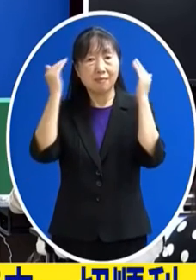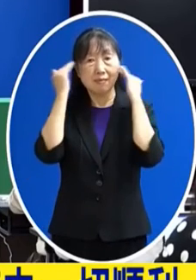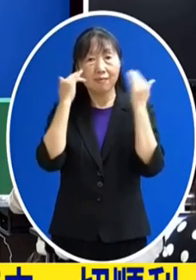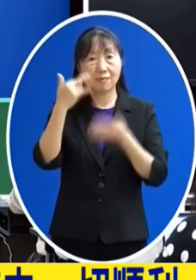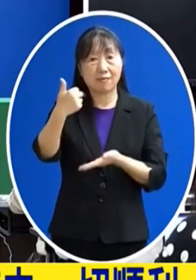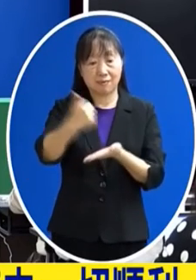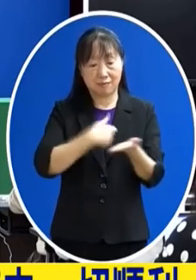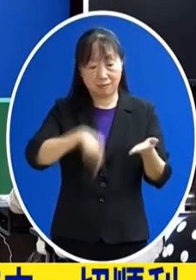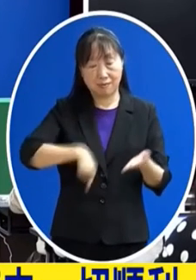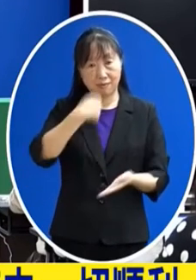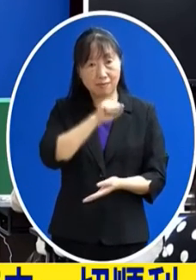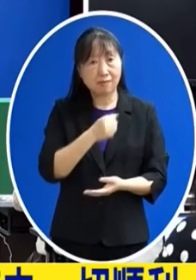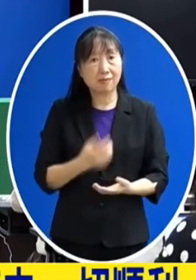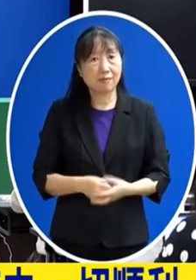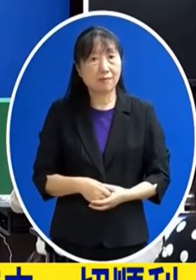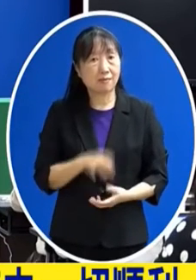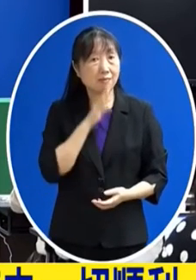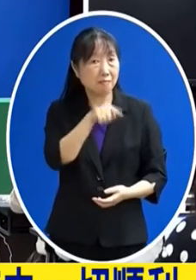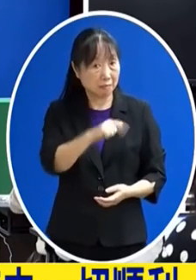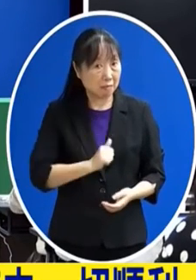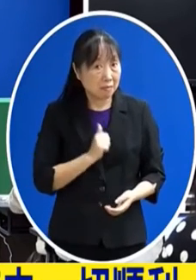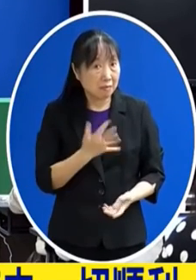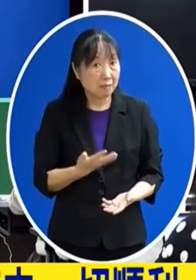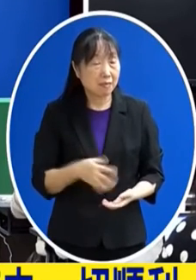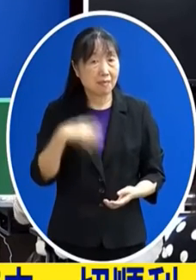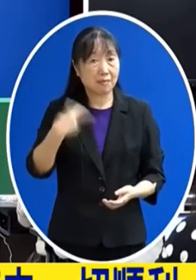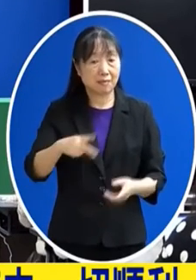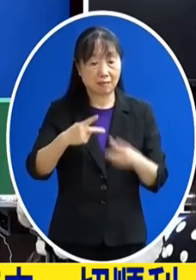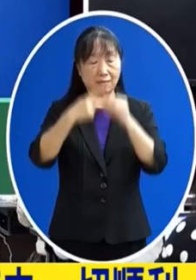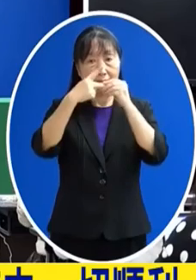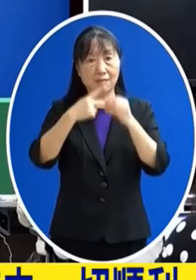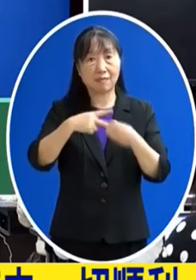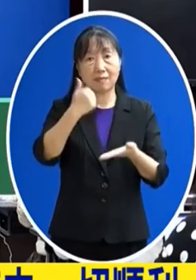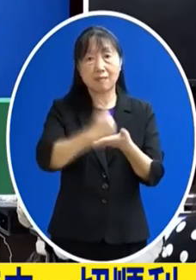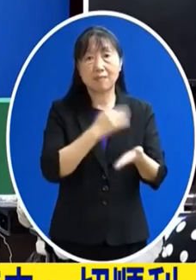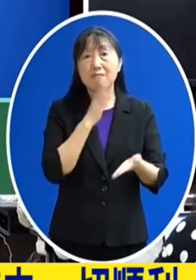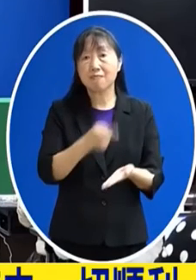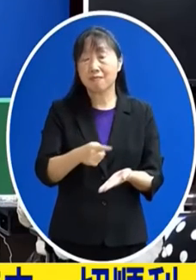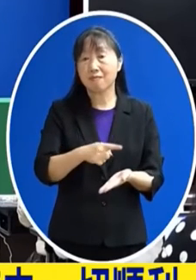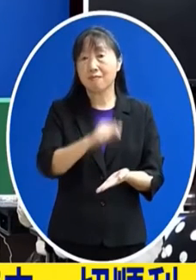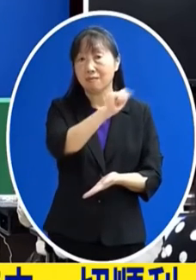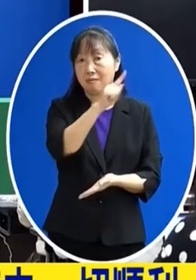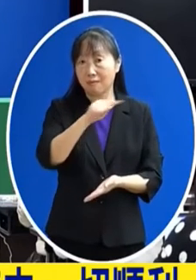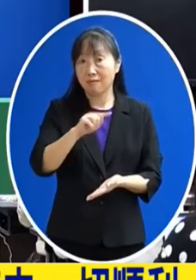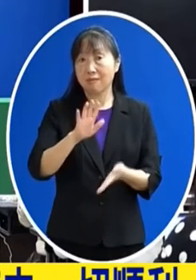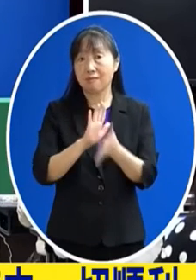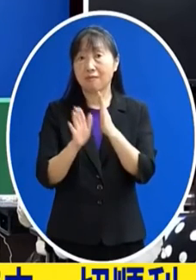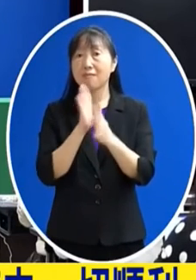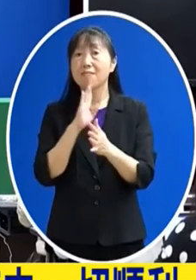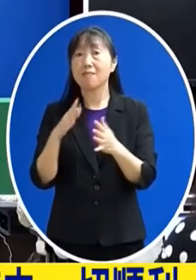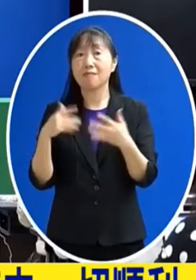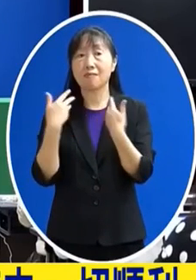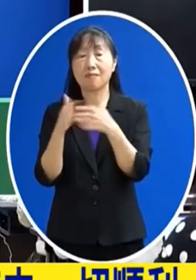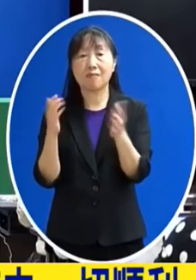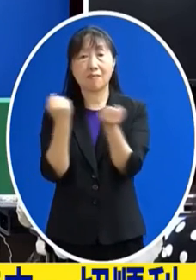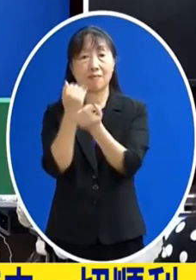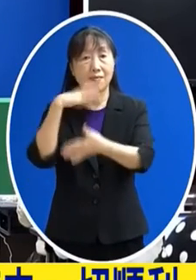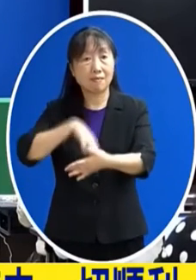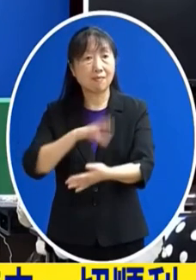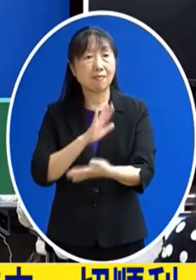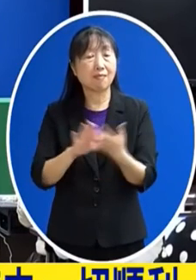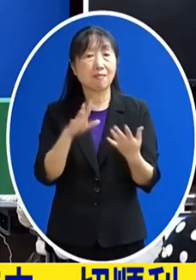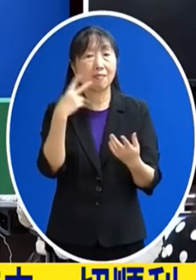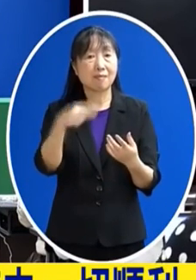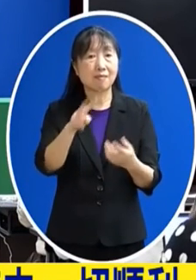实？那第二批疫苗有机会什么时候会到货？是 AZ 还是莫德纳？以及跟 BNT 谈的怎么样？还有 COVAX